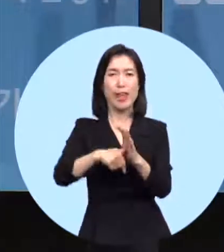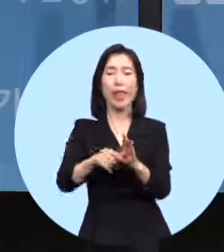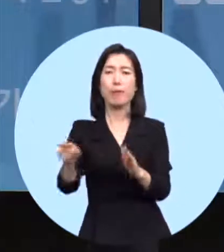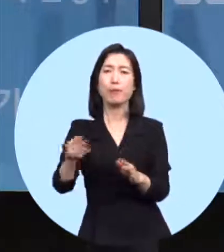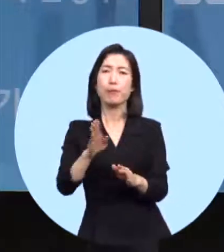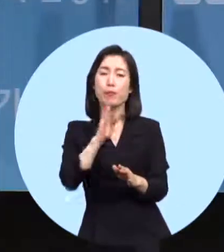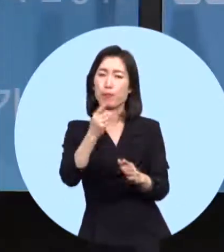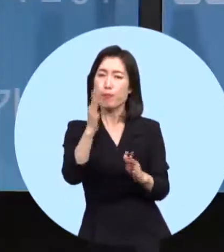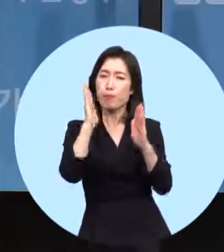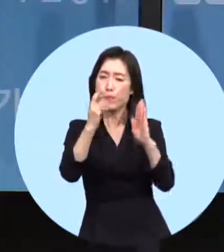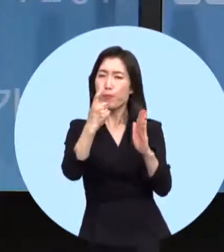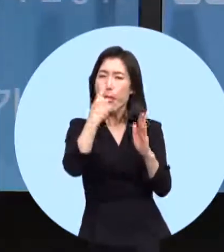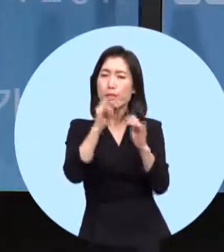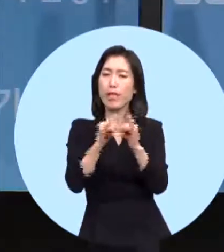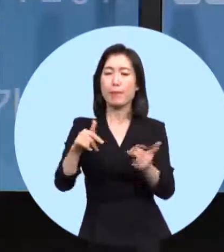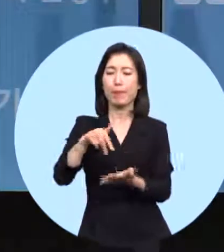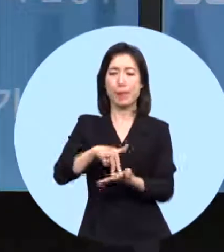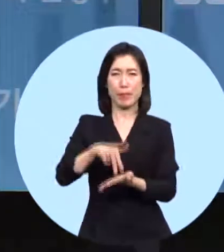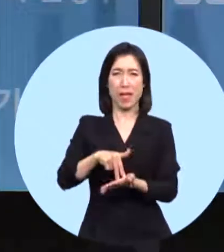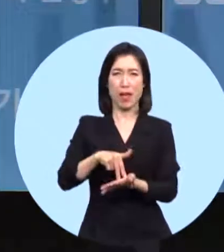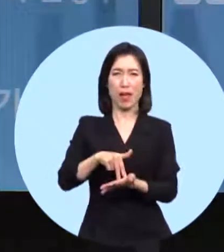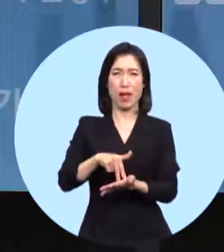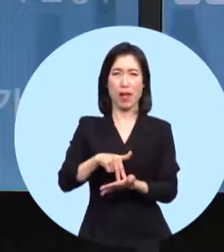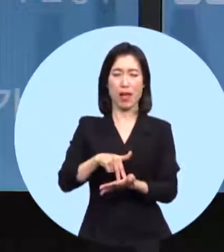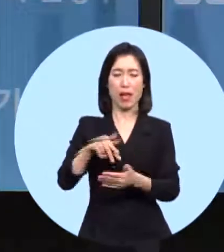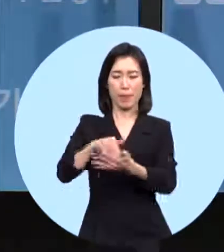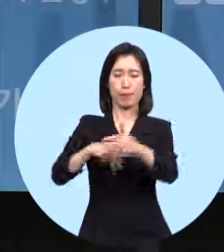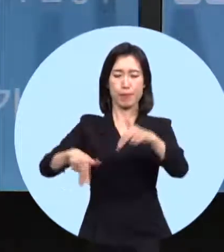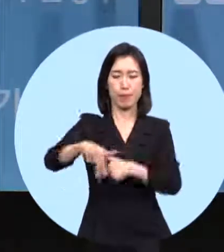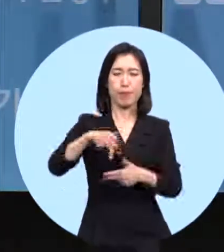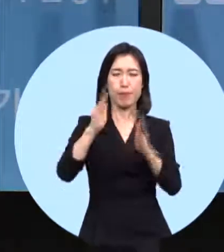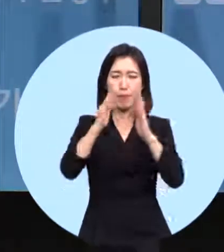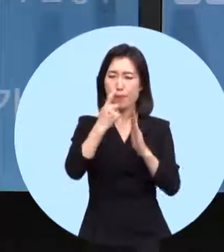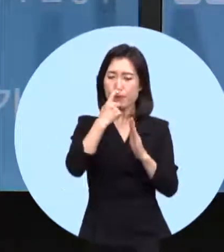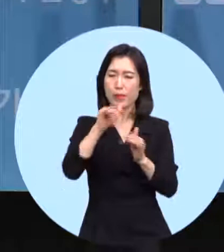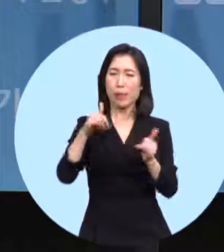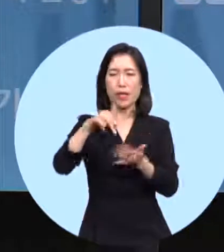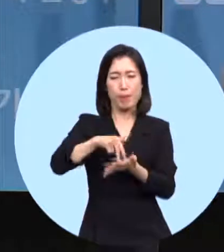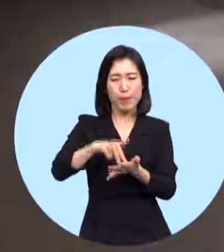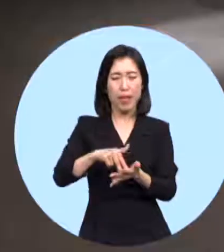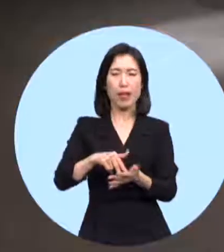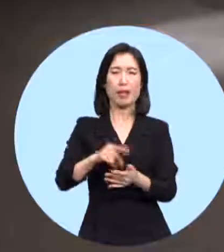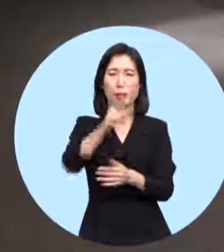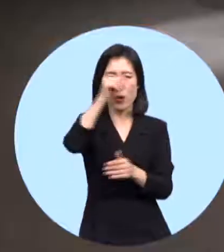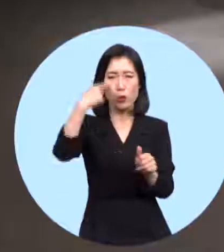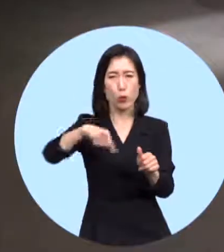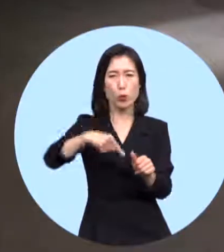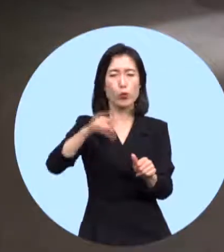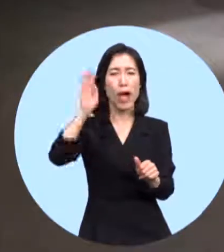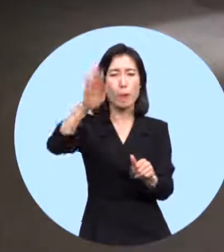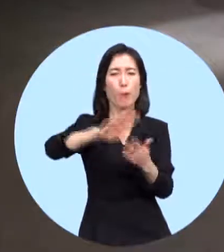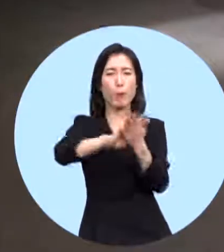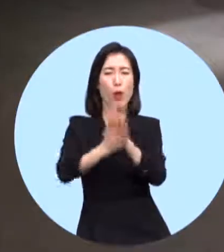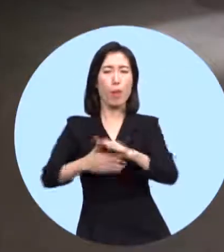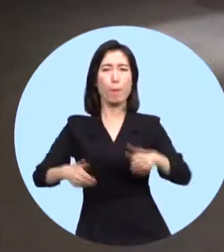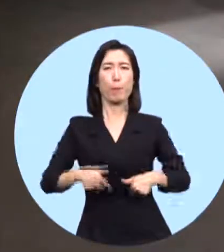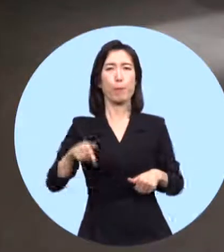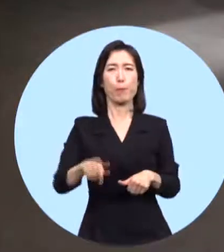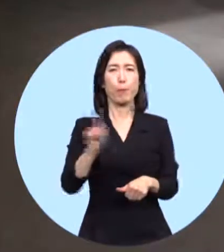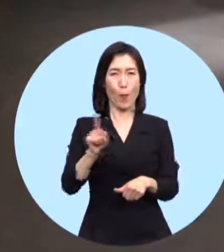평생교육 수요자 관점에서 본다면은 평생교육은 어떻게 바뀌어야 될까 그런 부분에 관해서 다시 한번 의견을 주시면 좋을 것